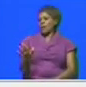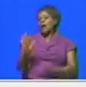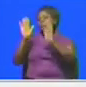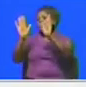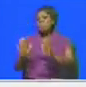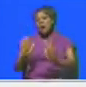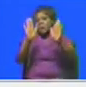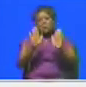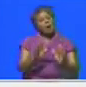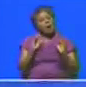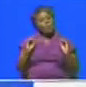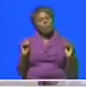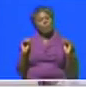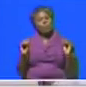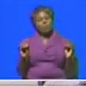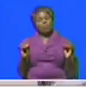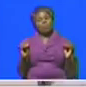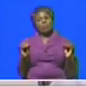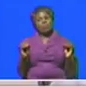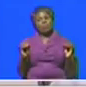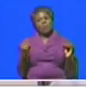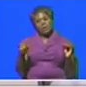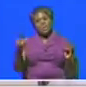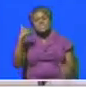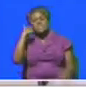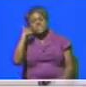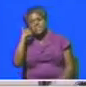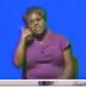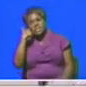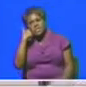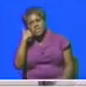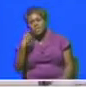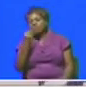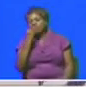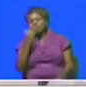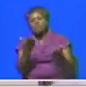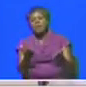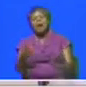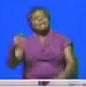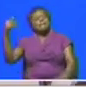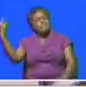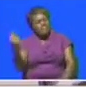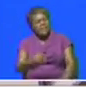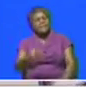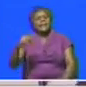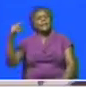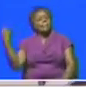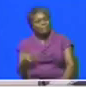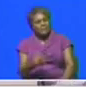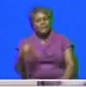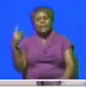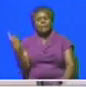hakukua katika hizo demonstration. Yeye alikuwa mgonjwa amekula dawa yuko pale. Alipigwa tena,